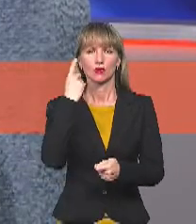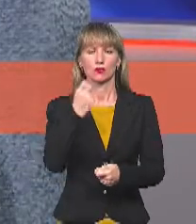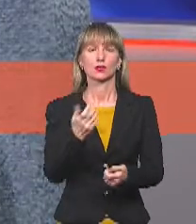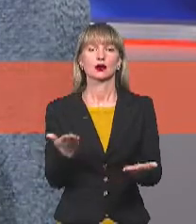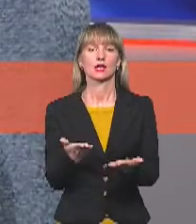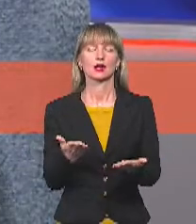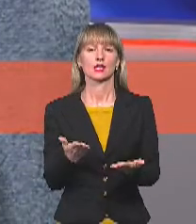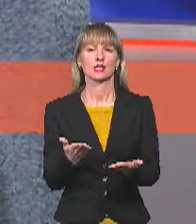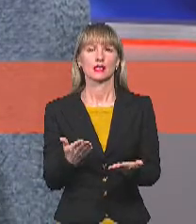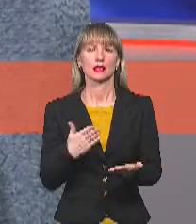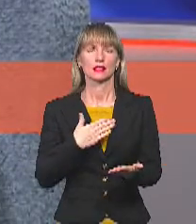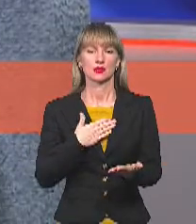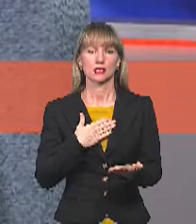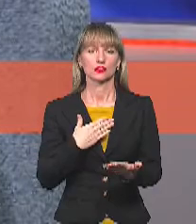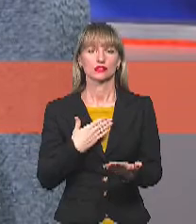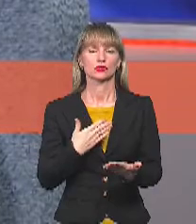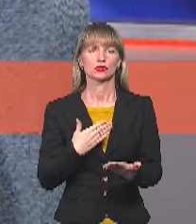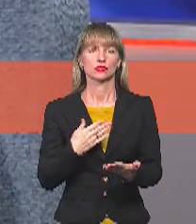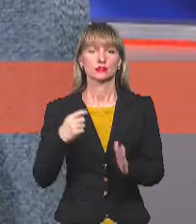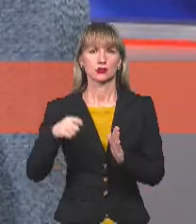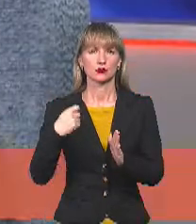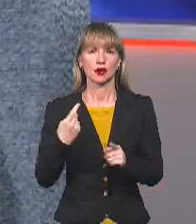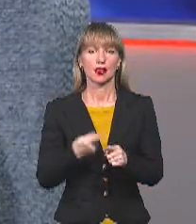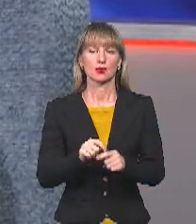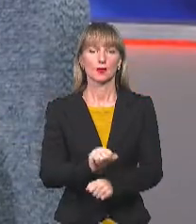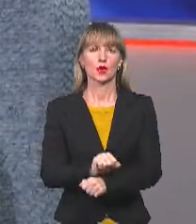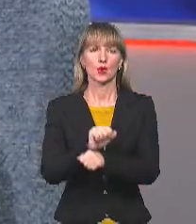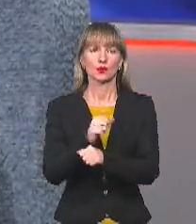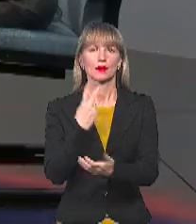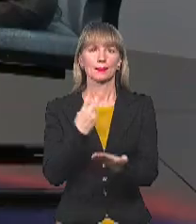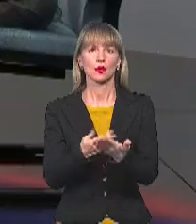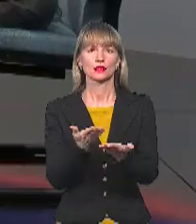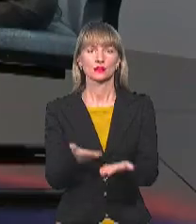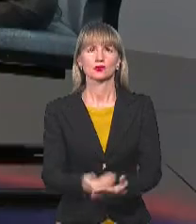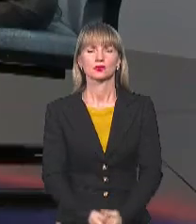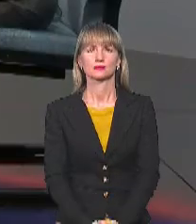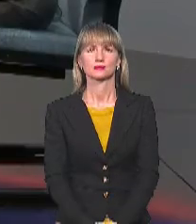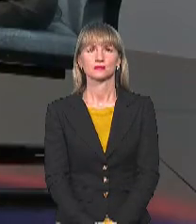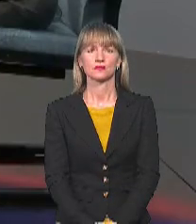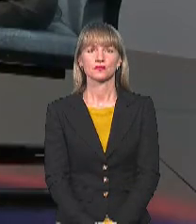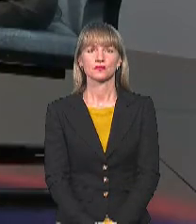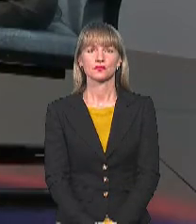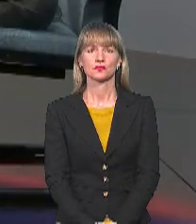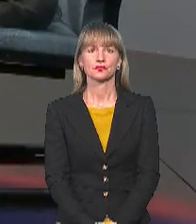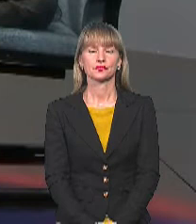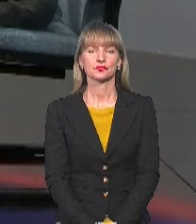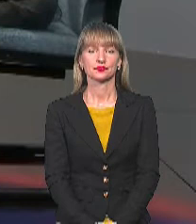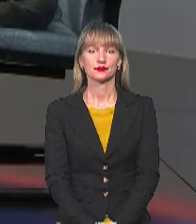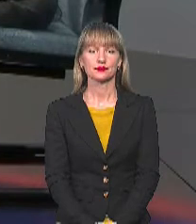яку наші новинарі підготували саме з цього мітингу протесту. Покажіть нам, будь ласка.